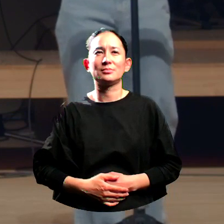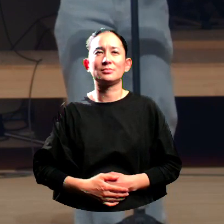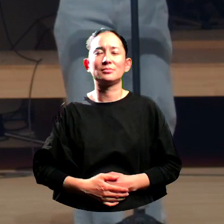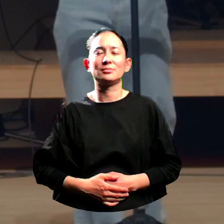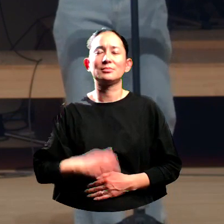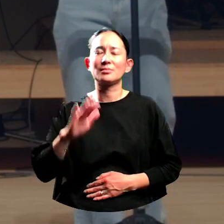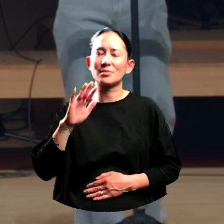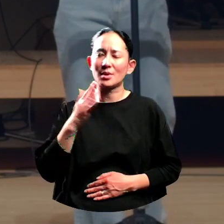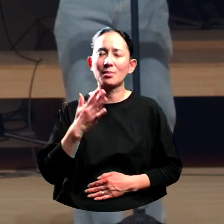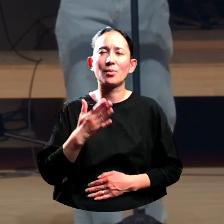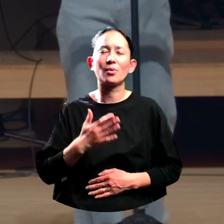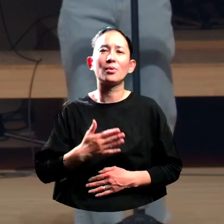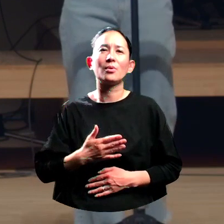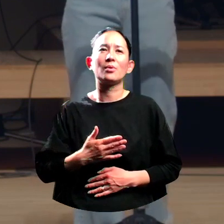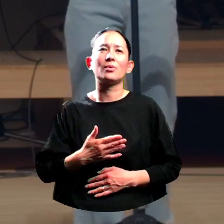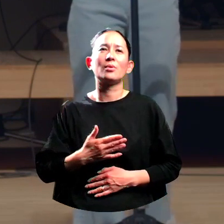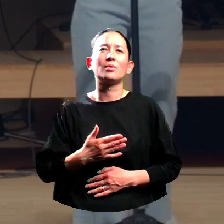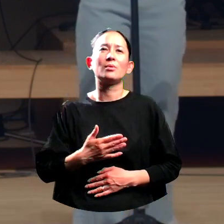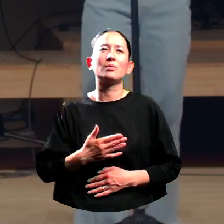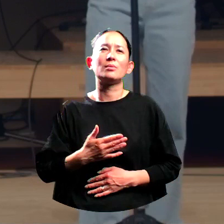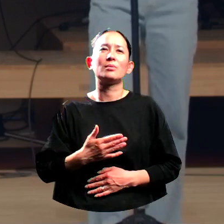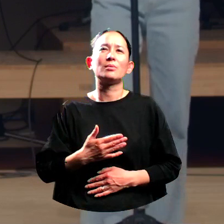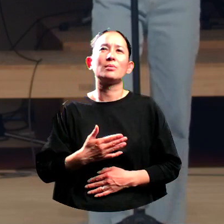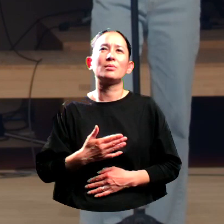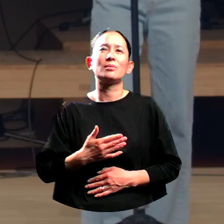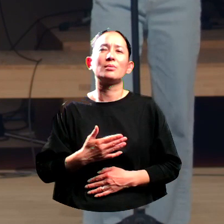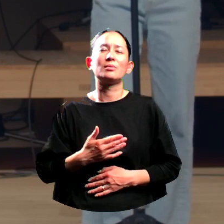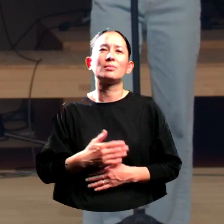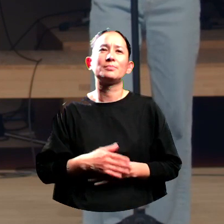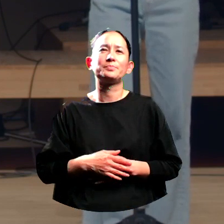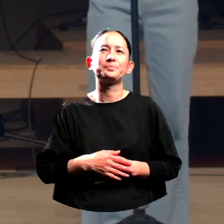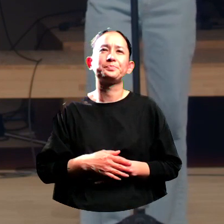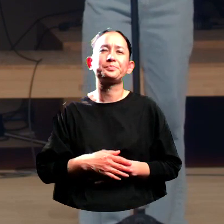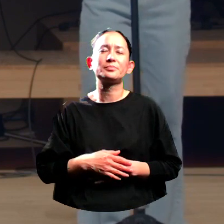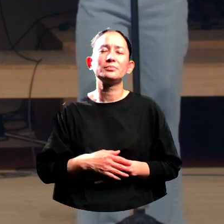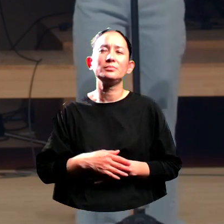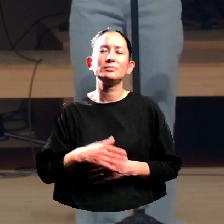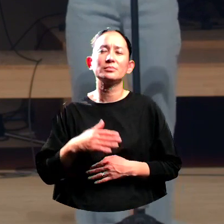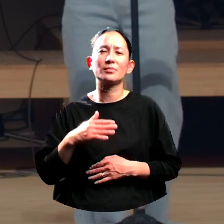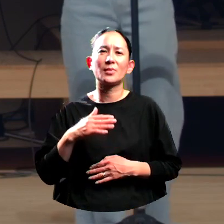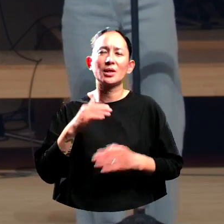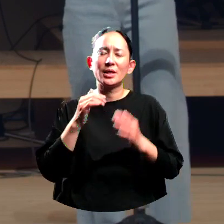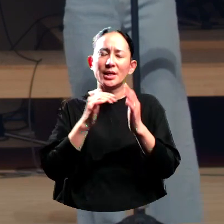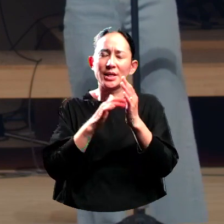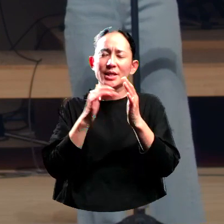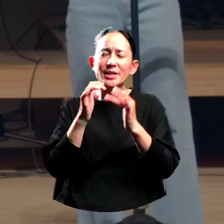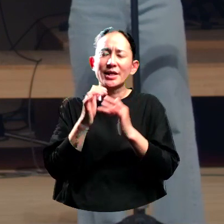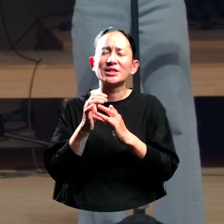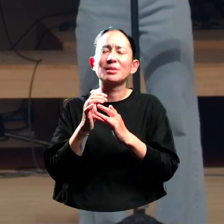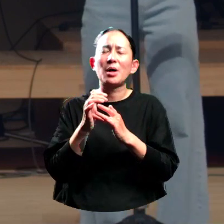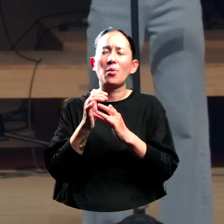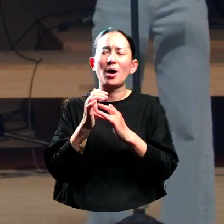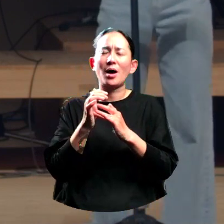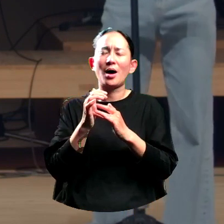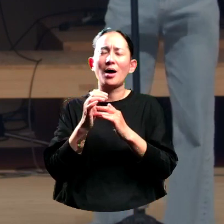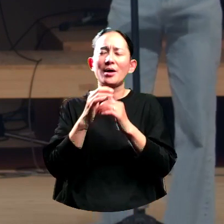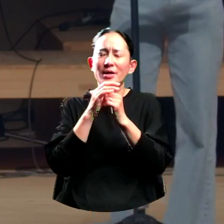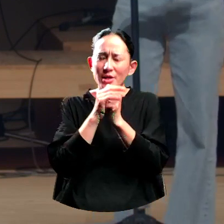でも、罵声やあざけりの声にかき消されそうになりながら、イエス様が絞り出すように祈られた